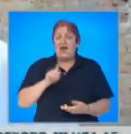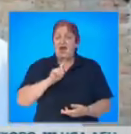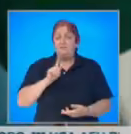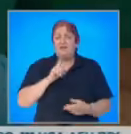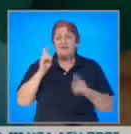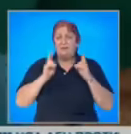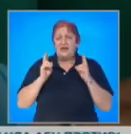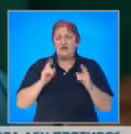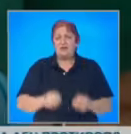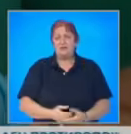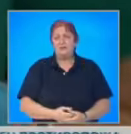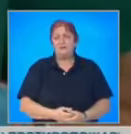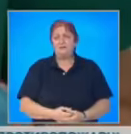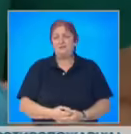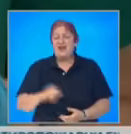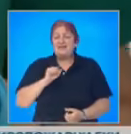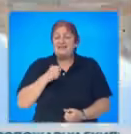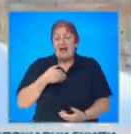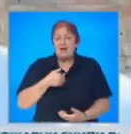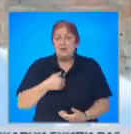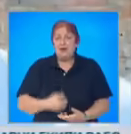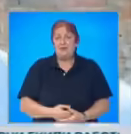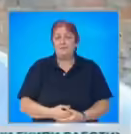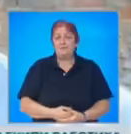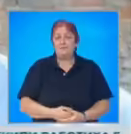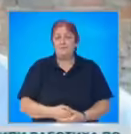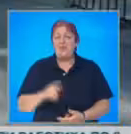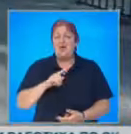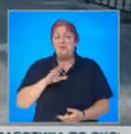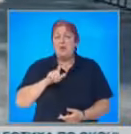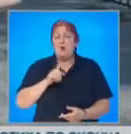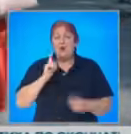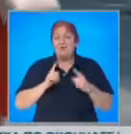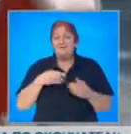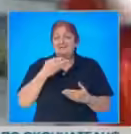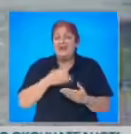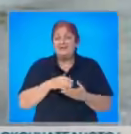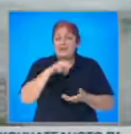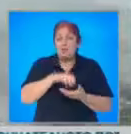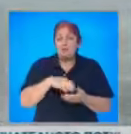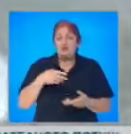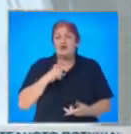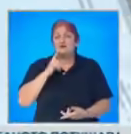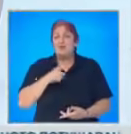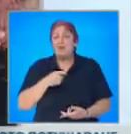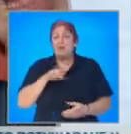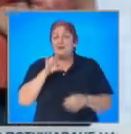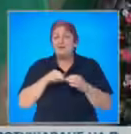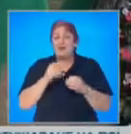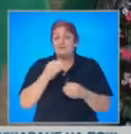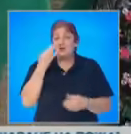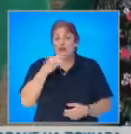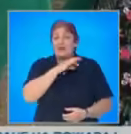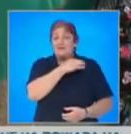решил. Гледам. Страх. Не мога да преценя. В изнесеният пункт желаещите можеха да избират между